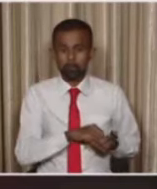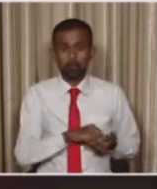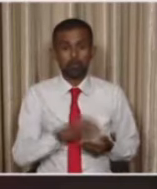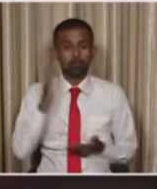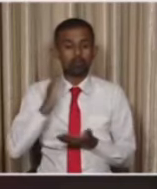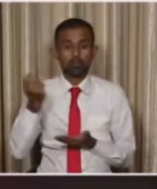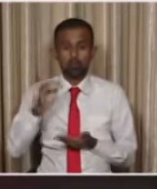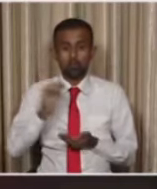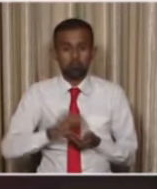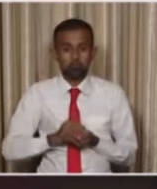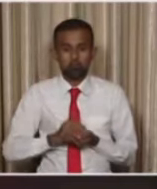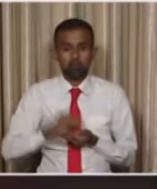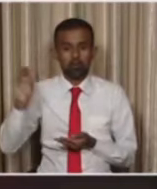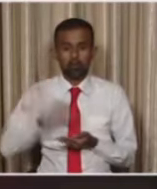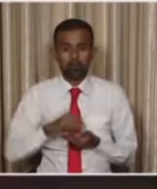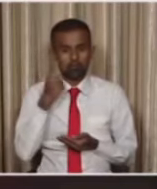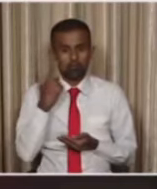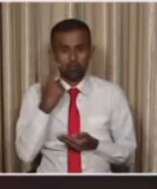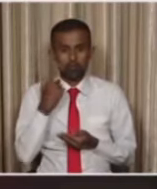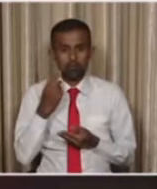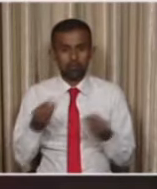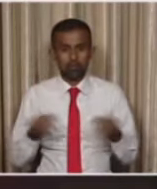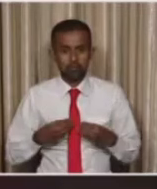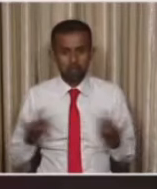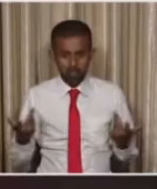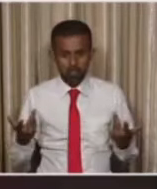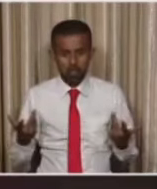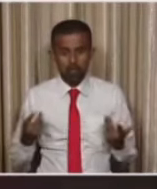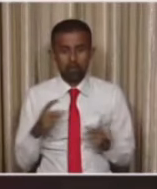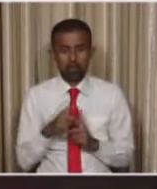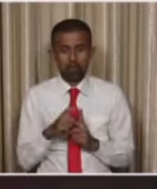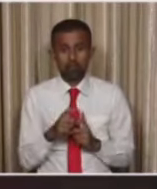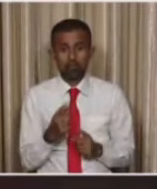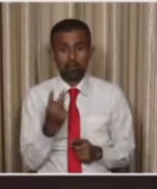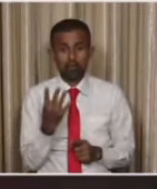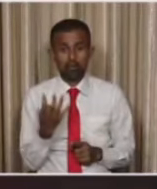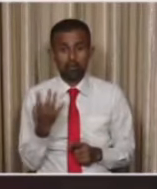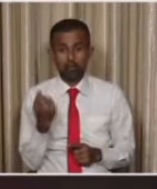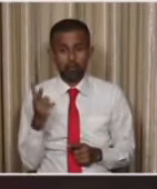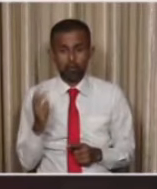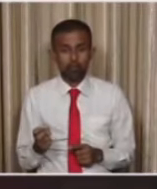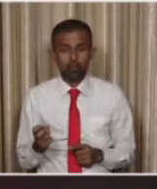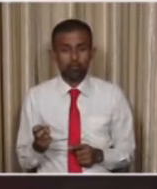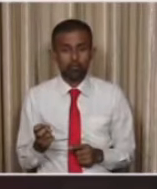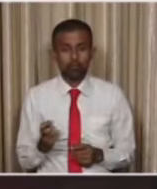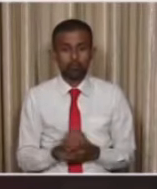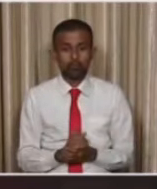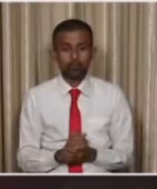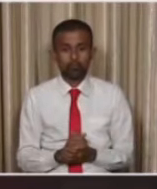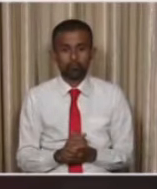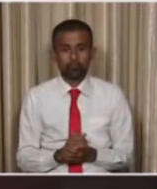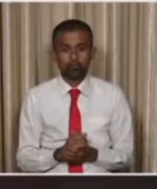එකතු වෙච්ච සල්ලි මන් දන්නේ නැහැ මෙහාට ගෙනාවද කියලා. එහෙම සල්ලි ගේන්න බෑනේ. මොකද මේ ඩොලර් 2000 4 5000 10 12 දාන්නේ මේනේ කියන හම්බුනේ.